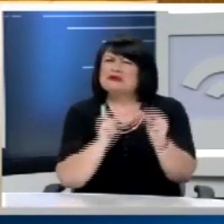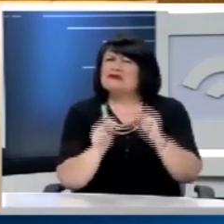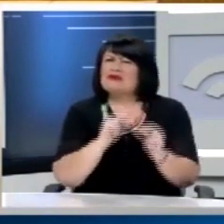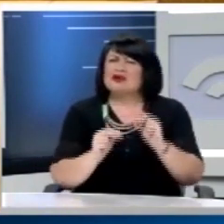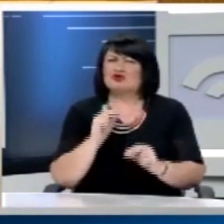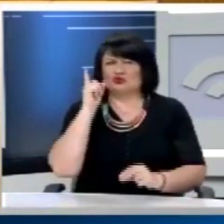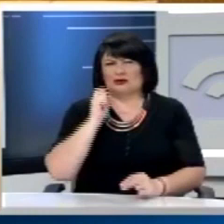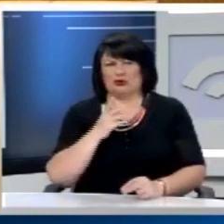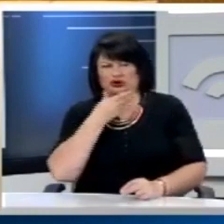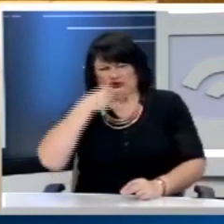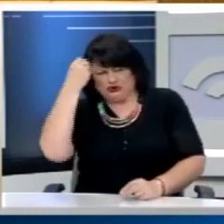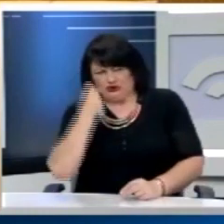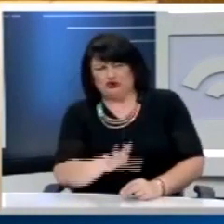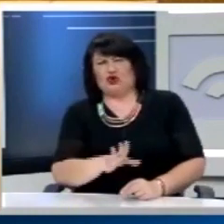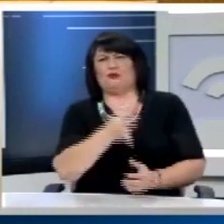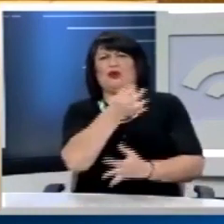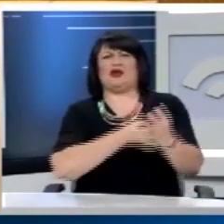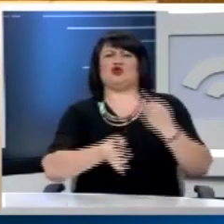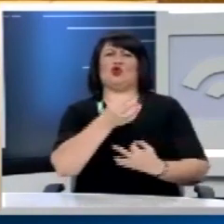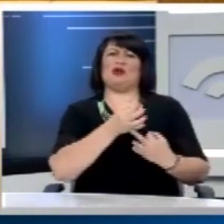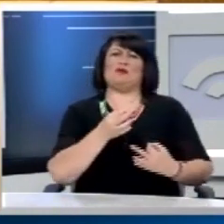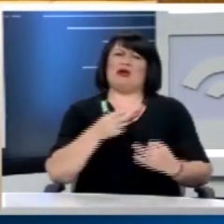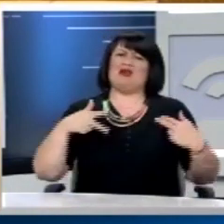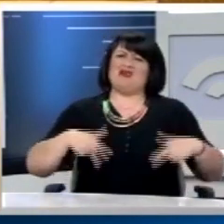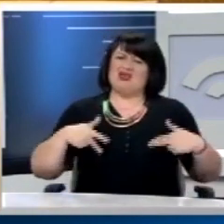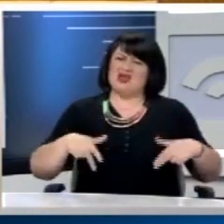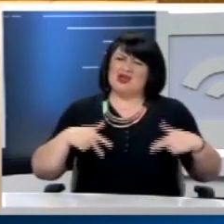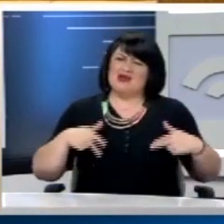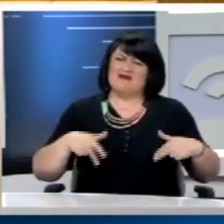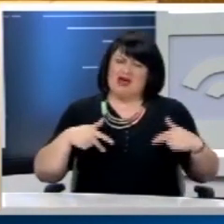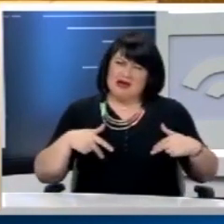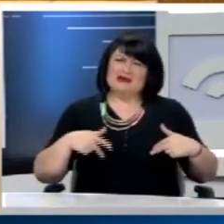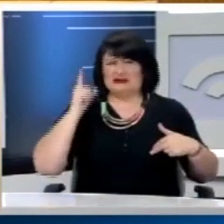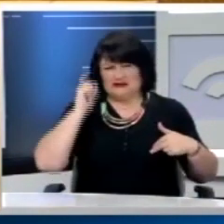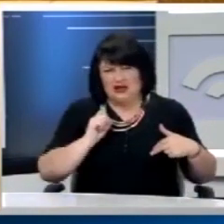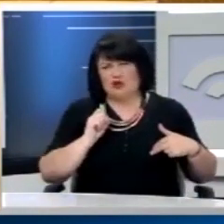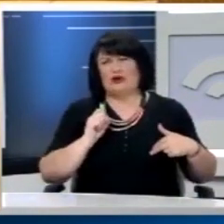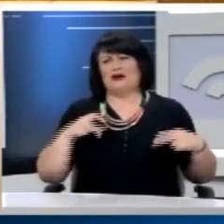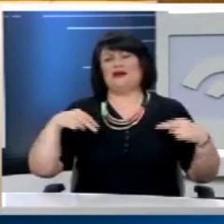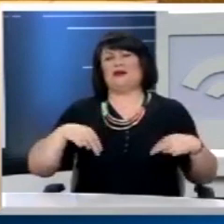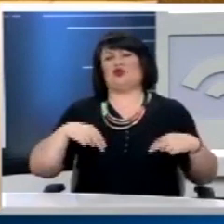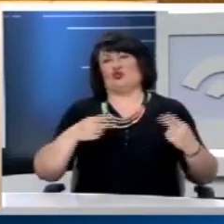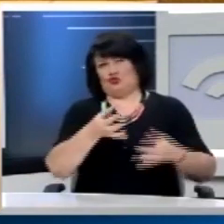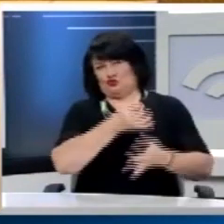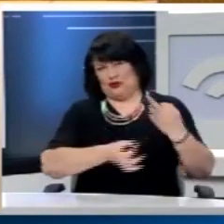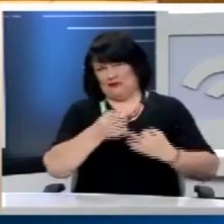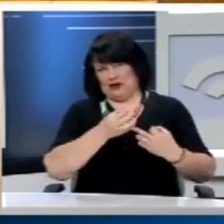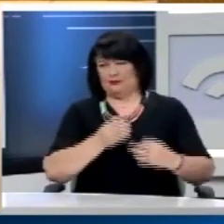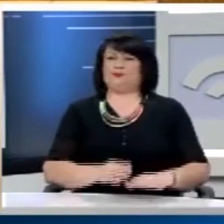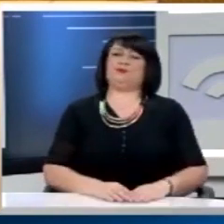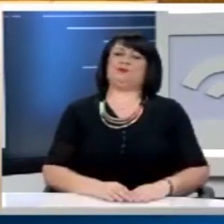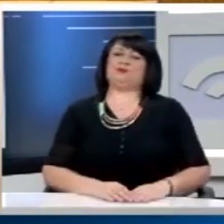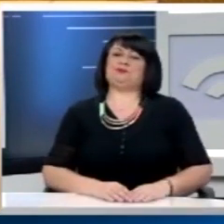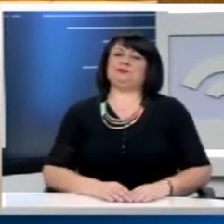όπως ξεδιάντροπα εξάγγειλε η κυβέρνηση δια του αρμοδίου γνωστού και μη εξαιρεταίου υπουργού της.